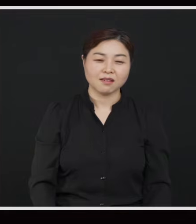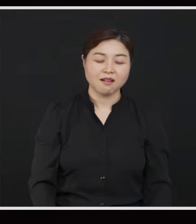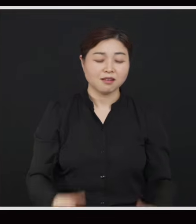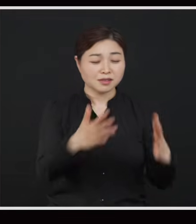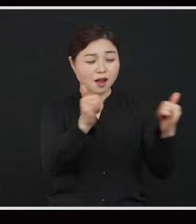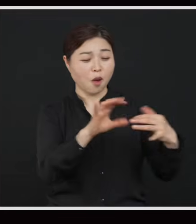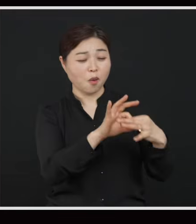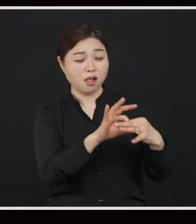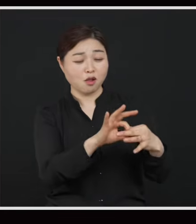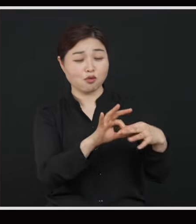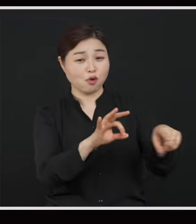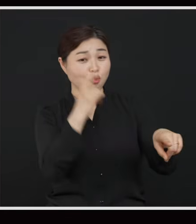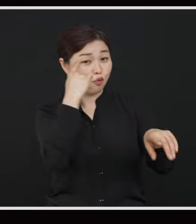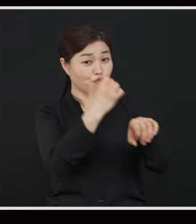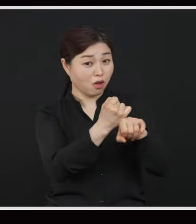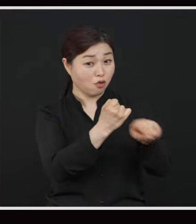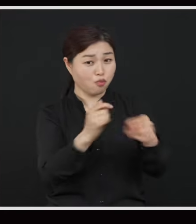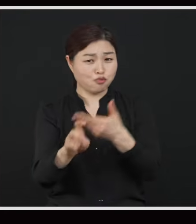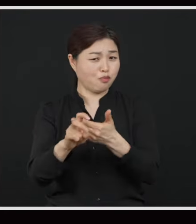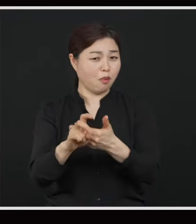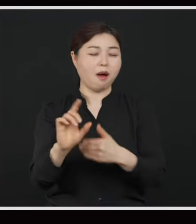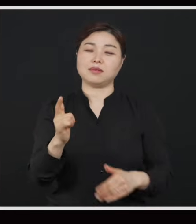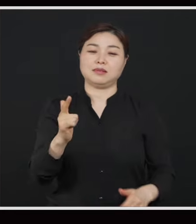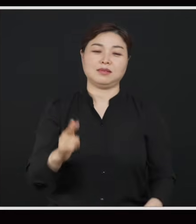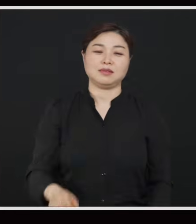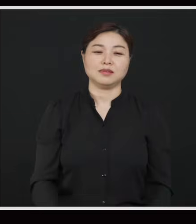그리고 인체 실험인데 이건 불법도 아니었어요.